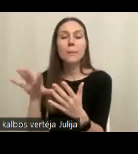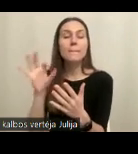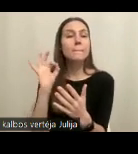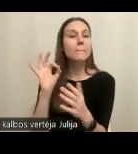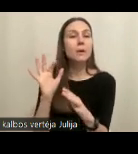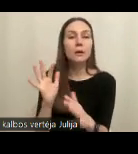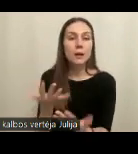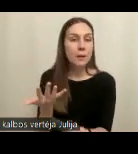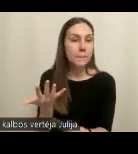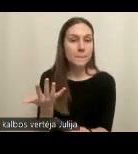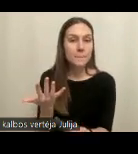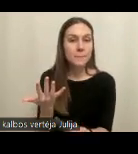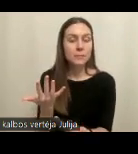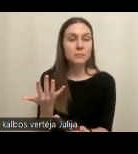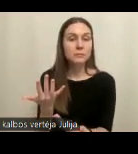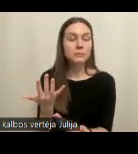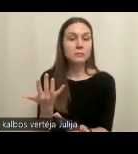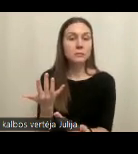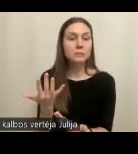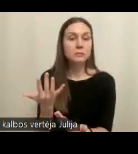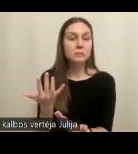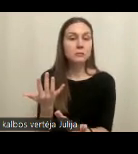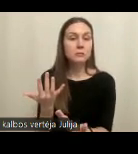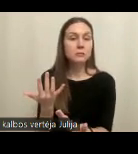parenkami, ir kaip...